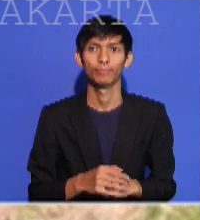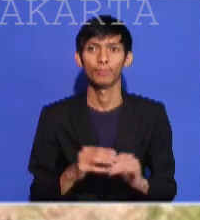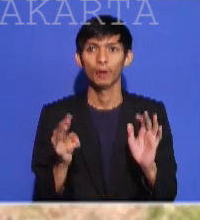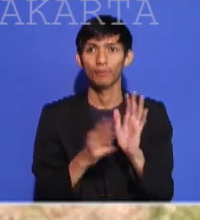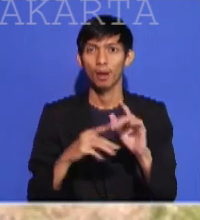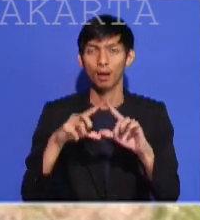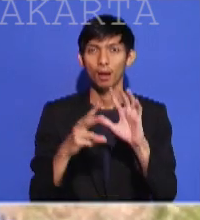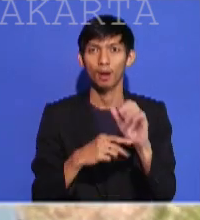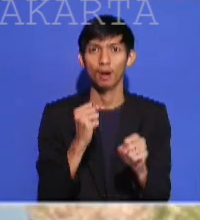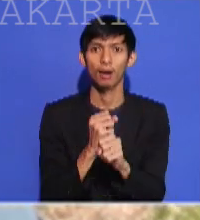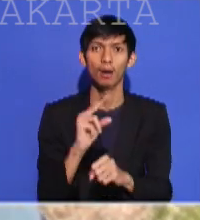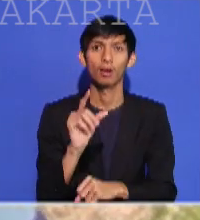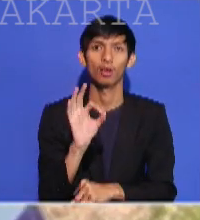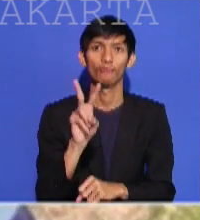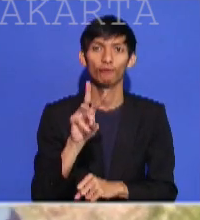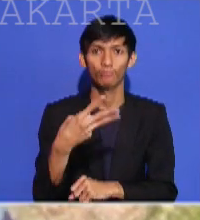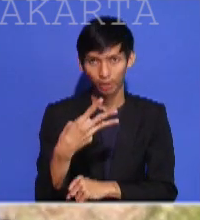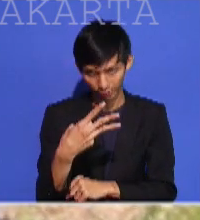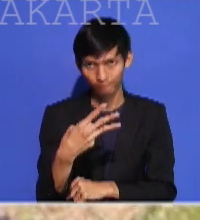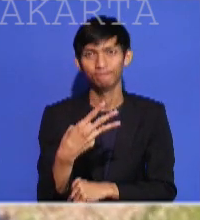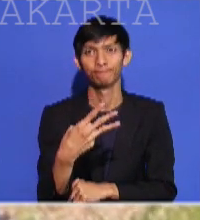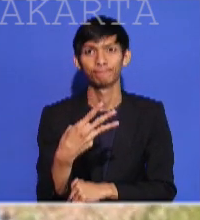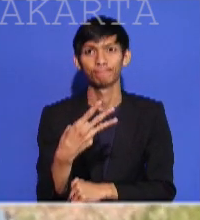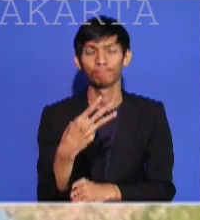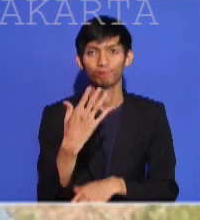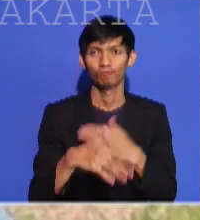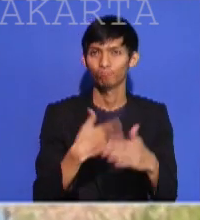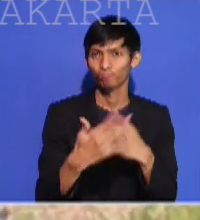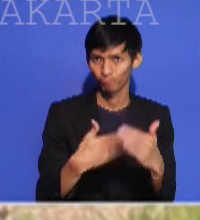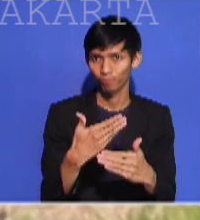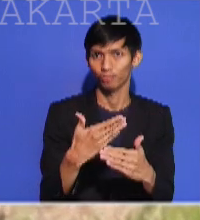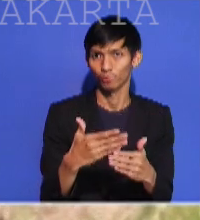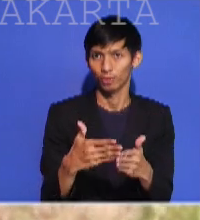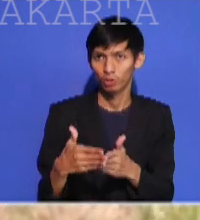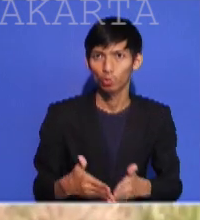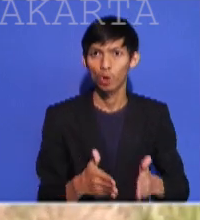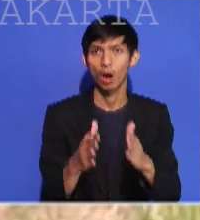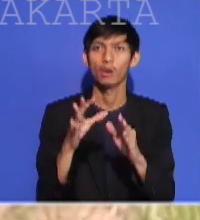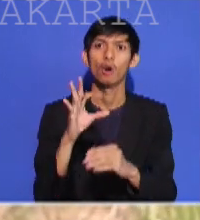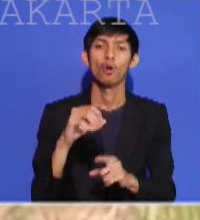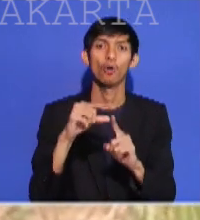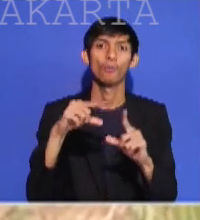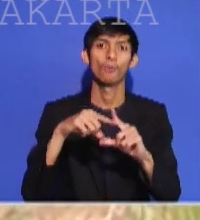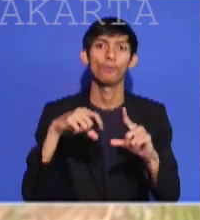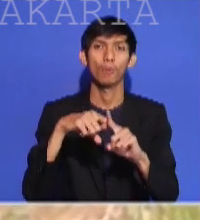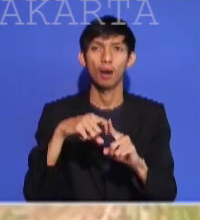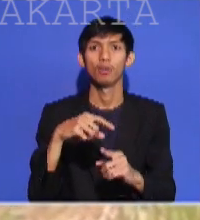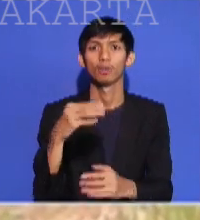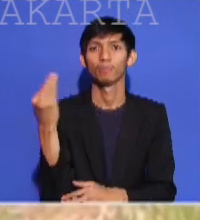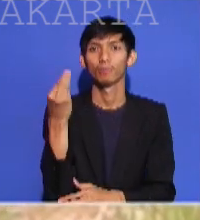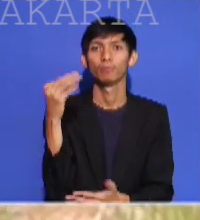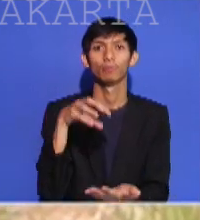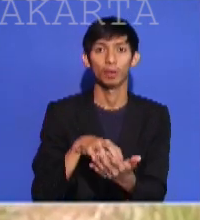dan lahan yang ada di pesisir dekat Muara Opak niku saya sangat kagem wisata ingkang sepindah lajeng kagem